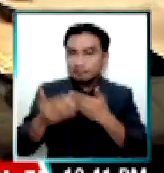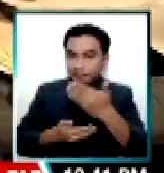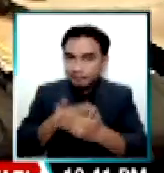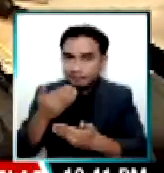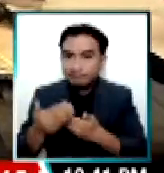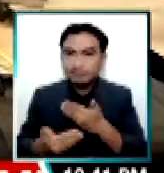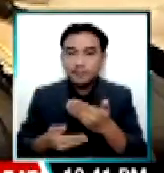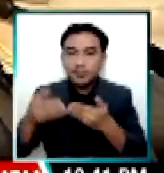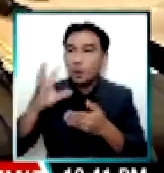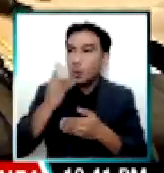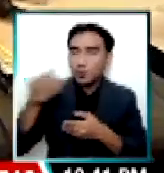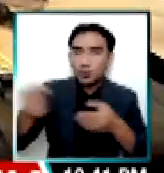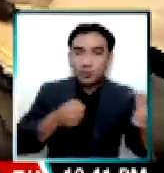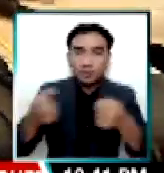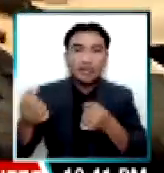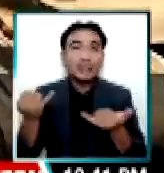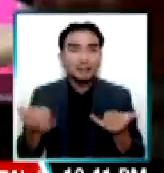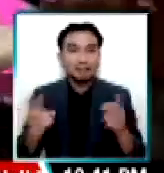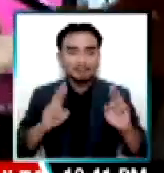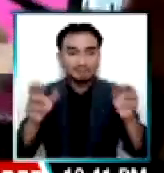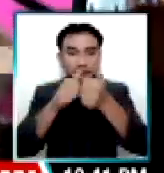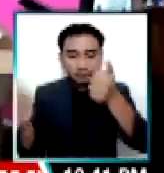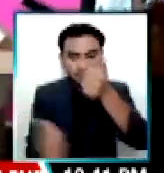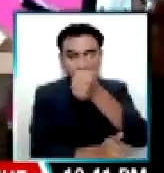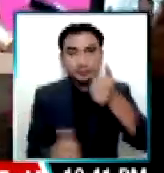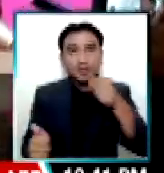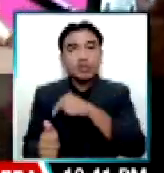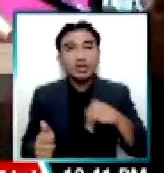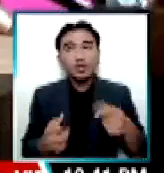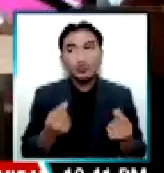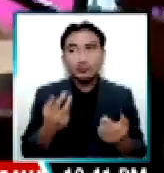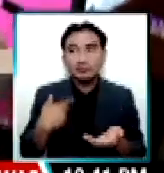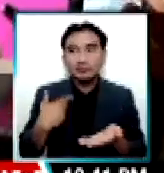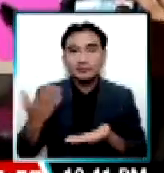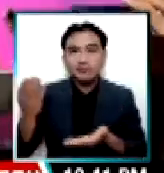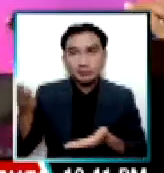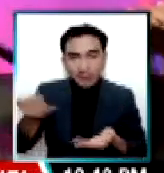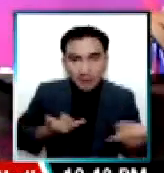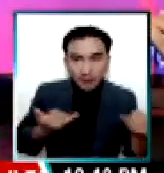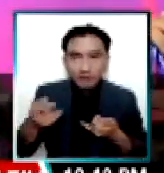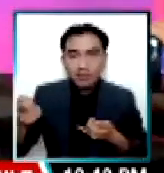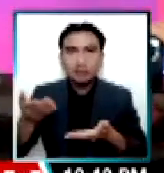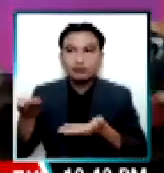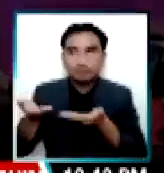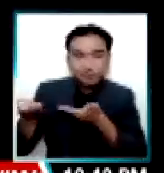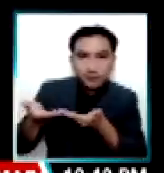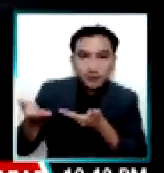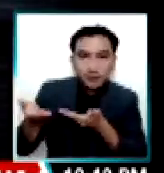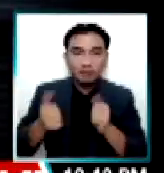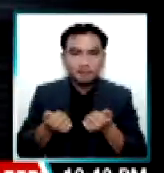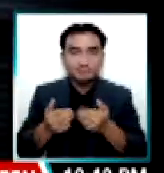ang mga posisyon. Kailangan pa raw kasi nilang kausapin at mapapayag ang mga napipisil nila sa pwesto para sila'y makapagsimula na sa